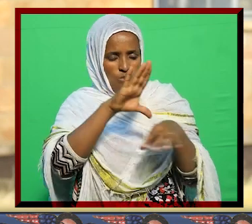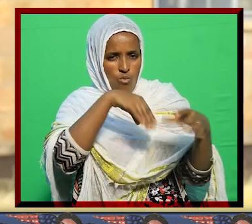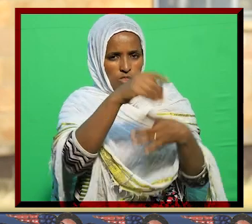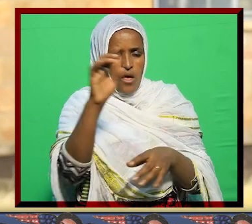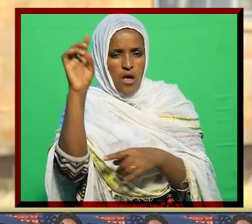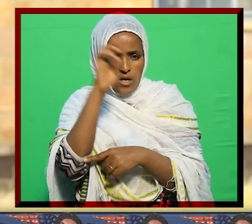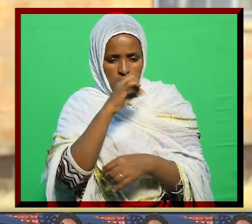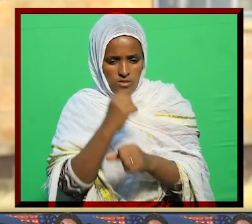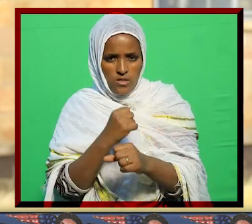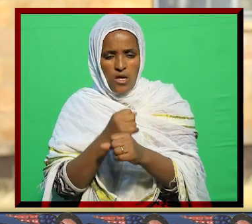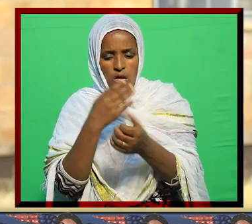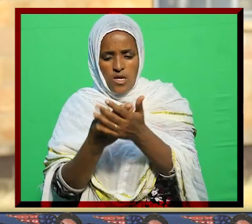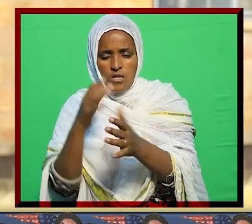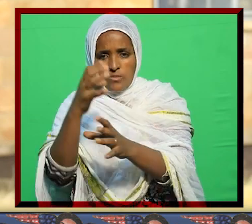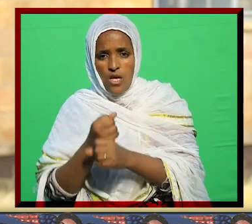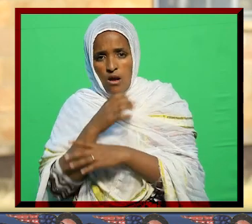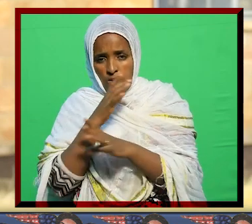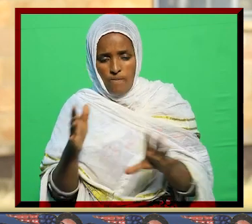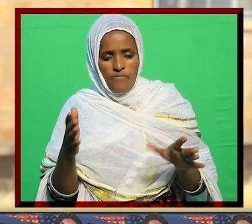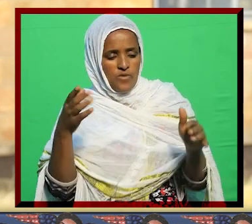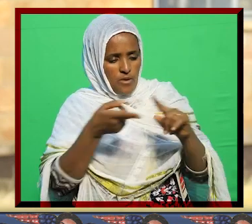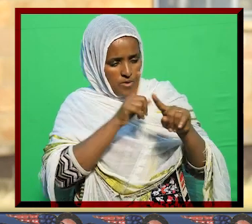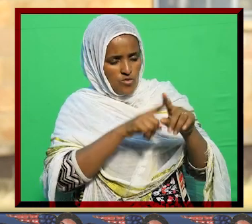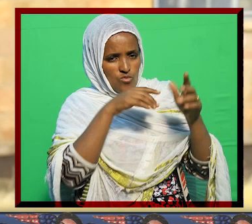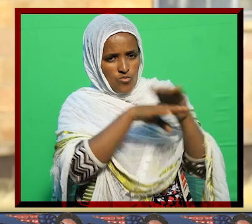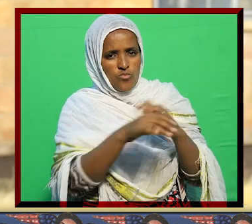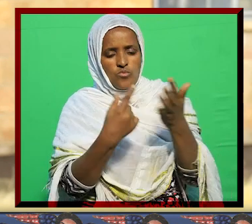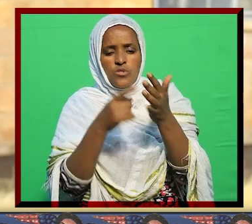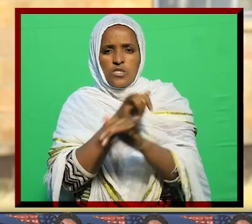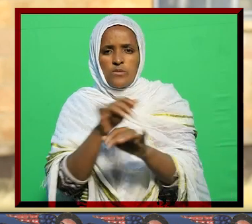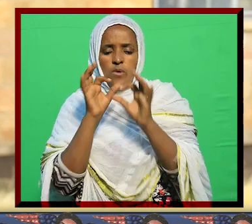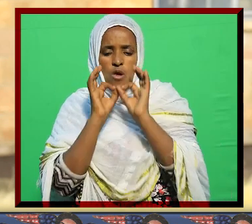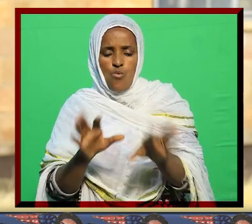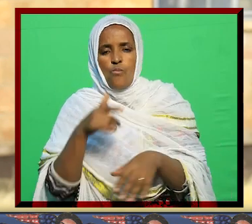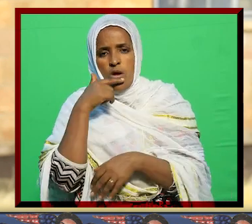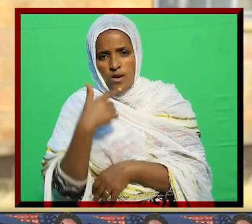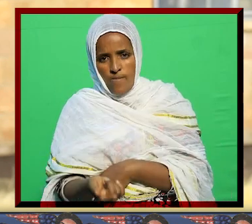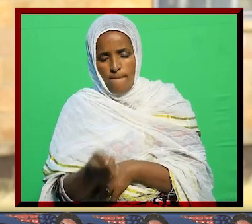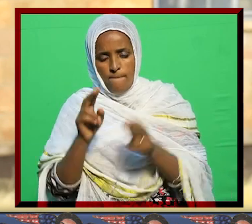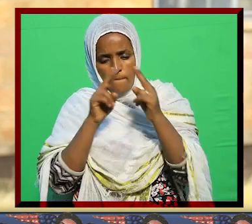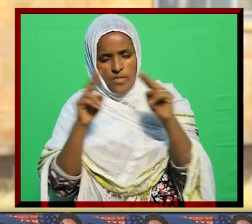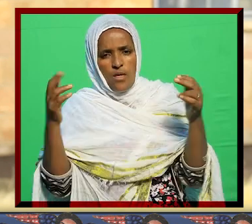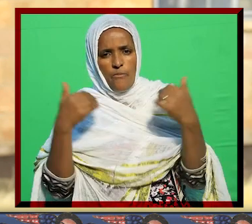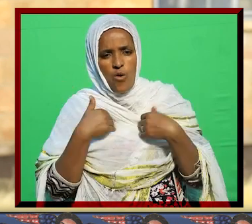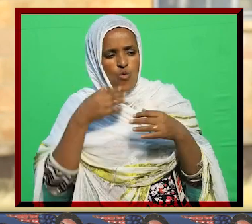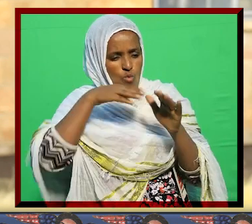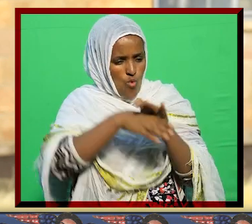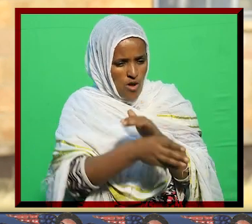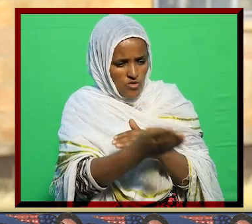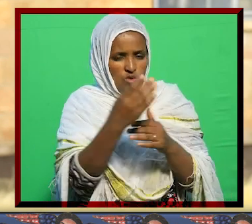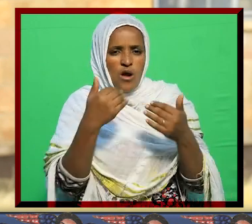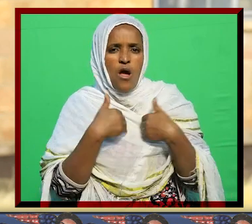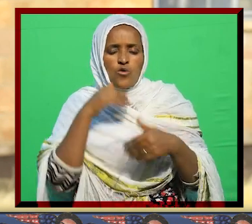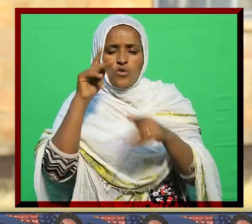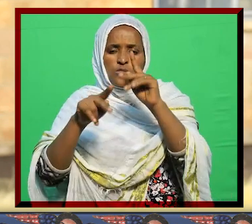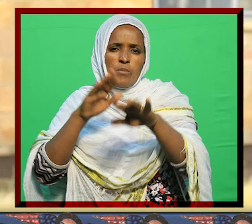ወጥተው የቀን ስራ ሲሰሩ ነው ገንዘብ ሳይቀበሉ ሲረፉ ነው ተመልሰው ይገቡ ነበሩ እንዲህ አይነት ሲወድ ይሄሉ ማንልም አሉ አዎ በጣም አሉ በየዋሻው በየጠሽ እንዲሁም